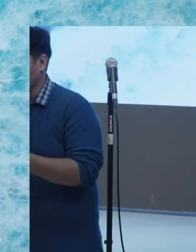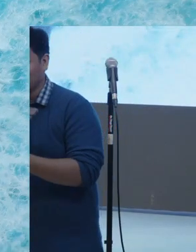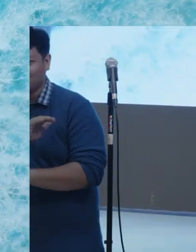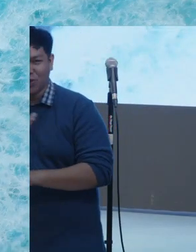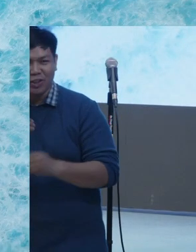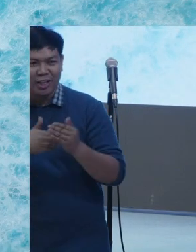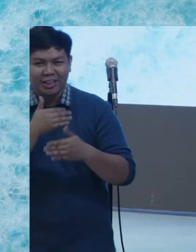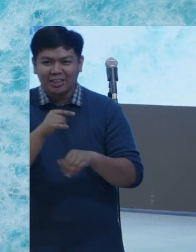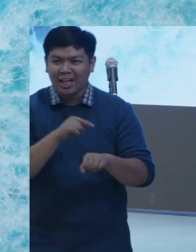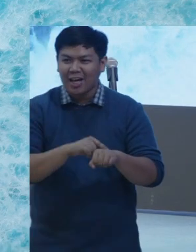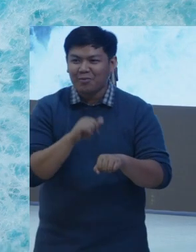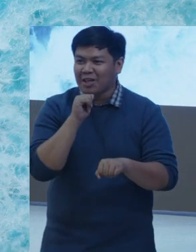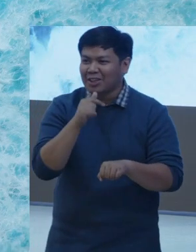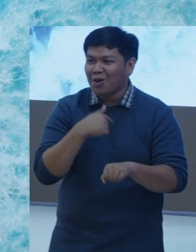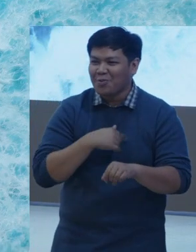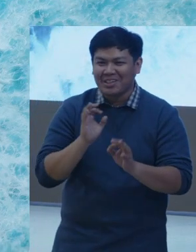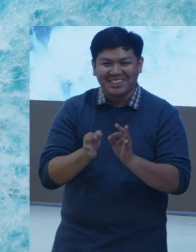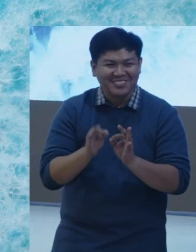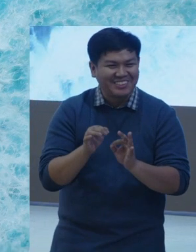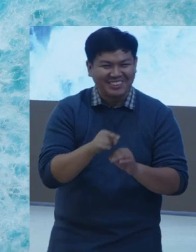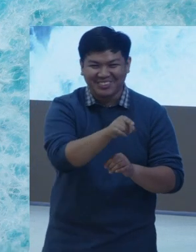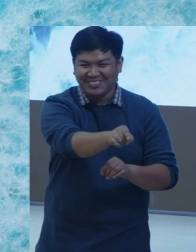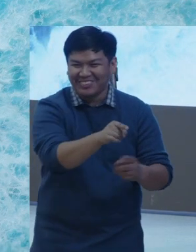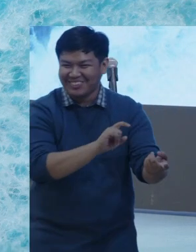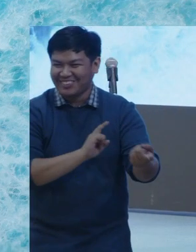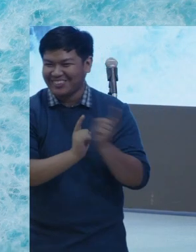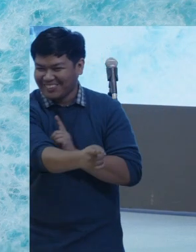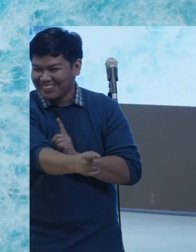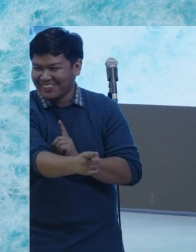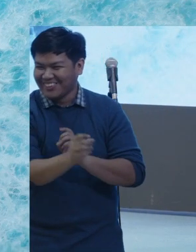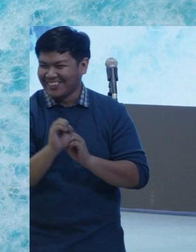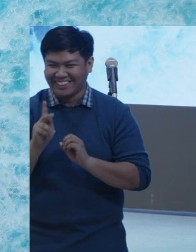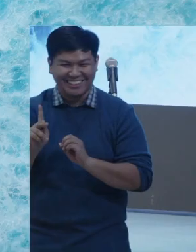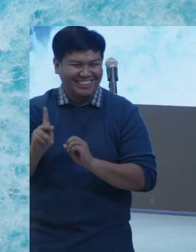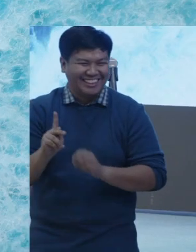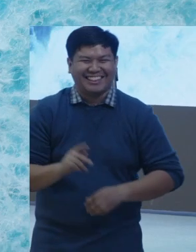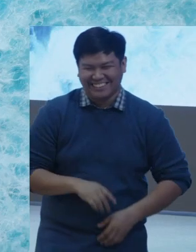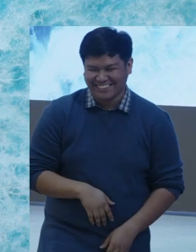Babalik po tayo sa ating serye sa Aklat ng Jonah.